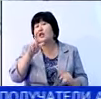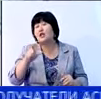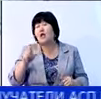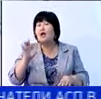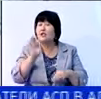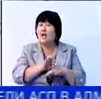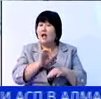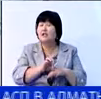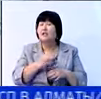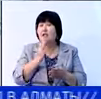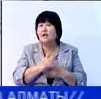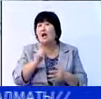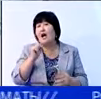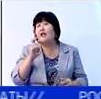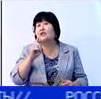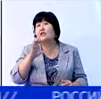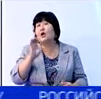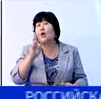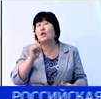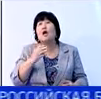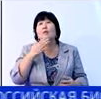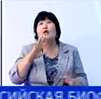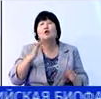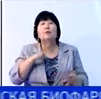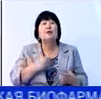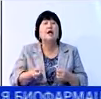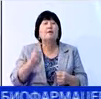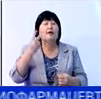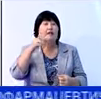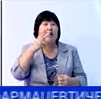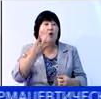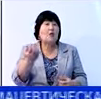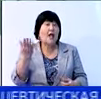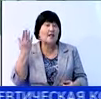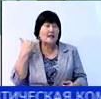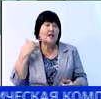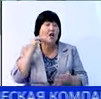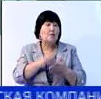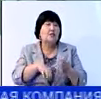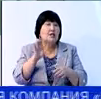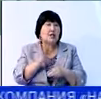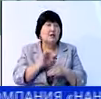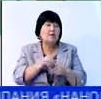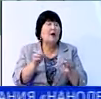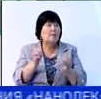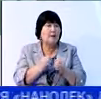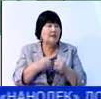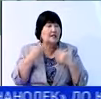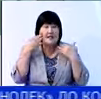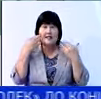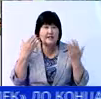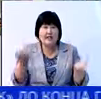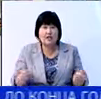с диагнозом болезни Хансена. Последний случай был выявлен 2 года назад. Причины заболевания по-прежнему